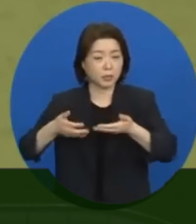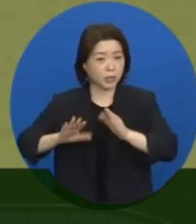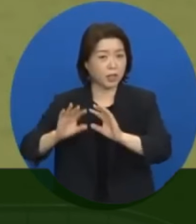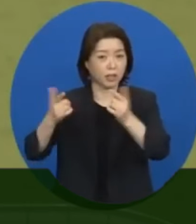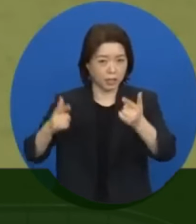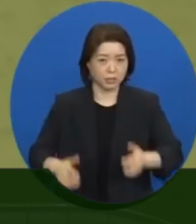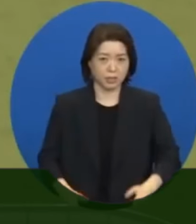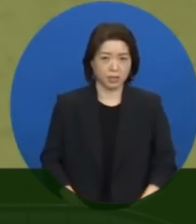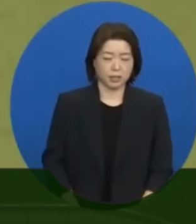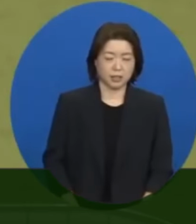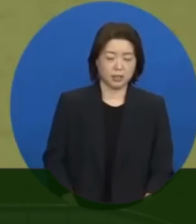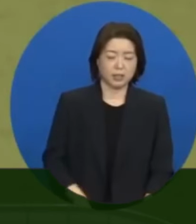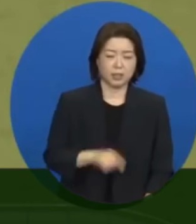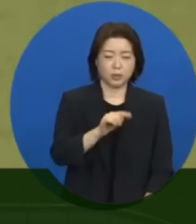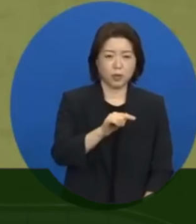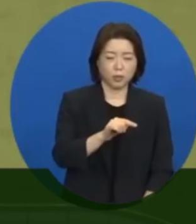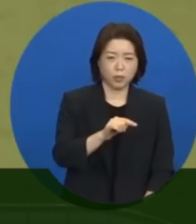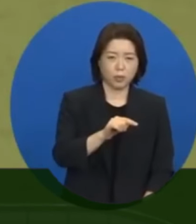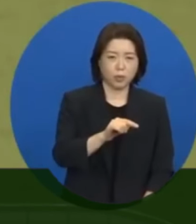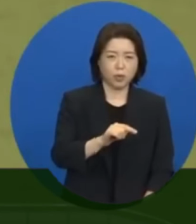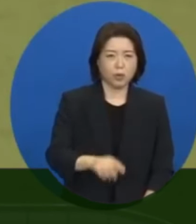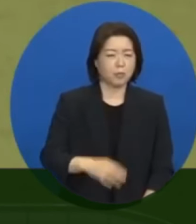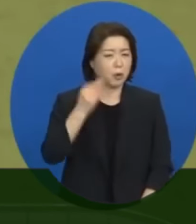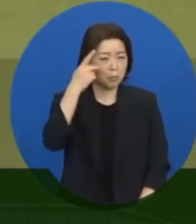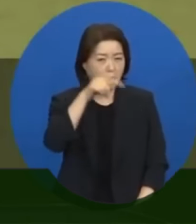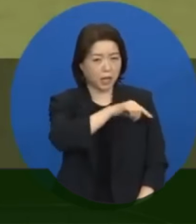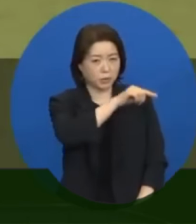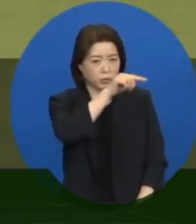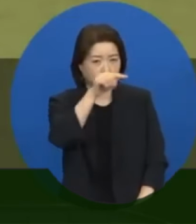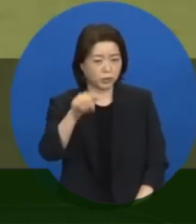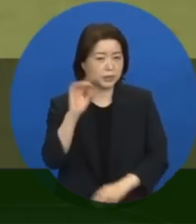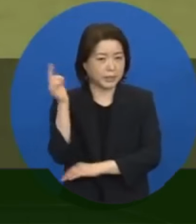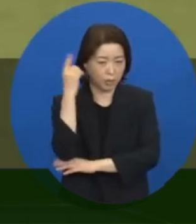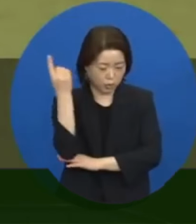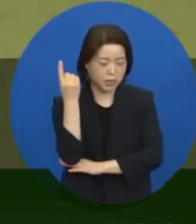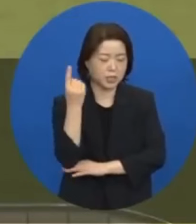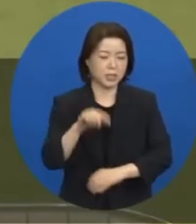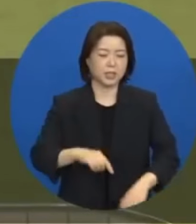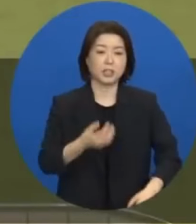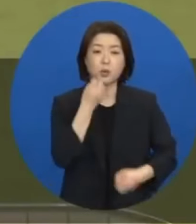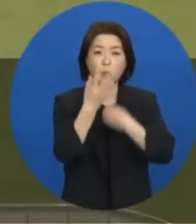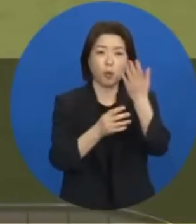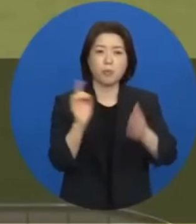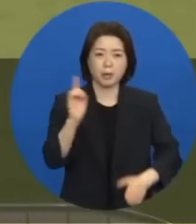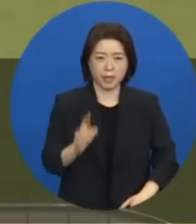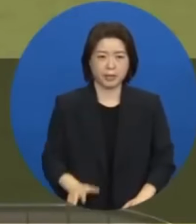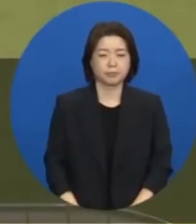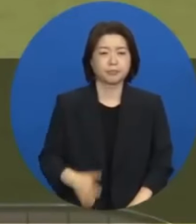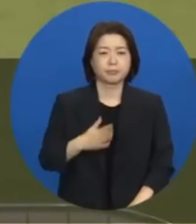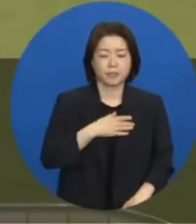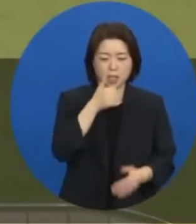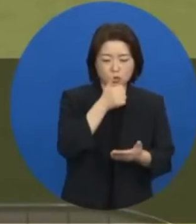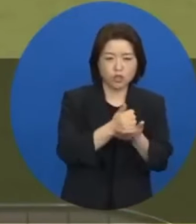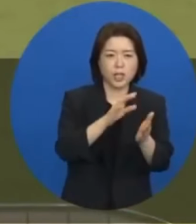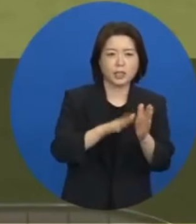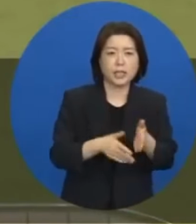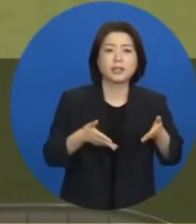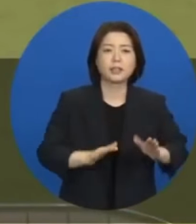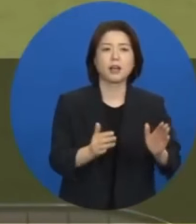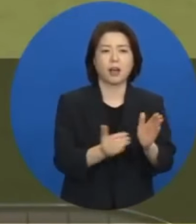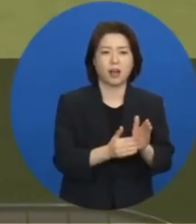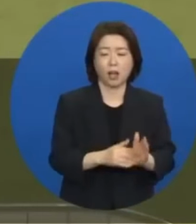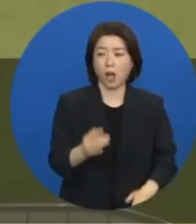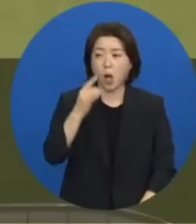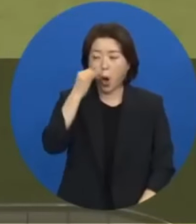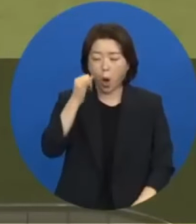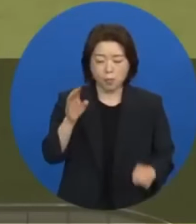나는 죄인으로 태어났습니다 이렇게 얘기를 하죠 시편 51편의 5절입니다 실로 나는 죄 중이 태어났고 어머니 태 속에